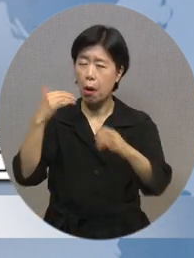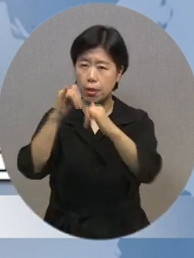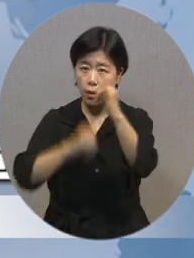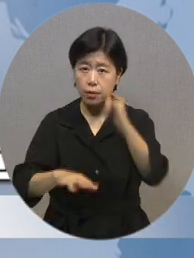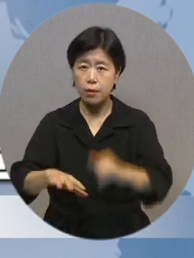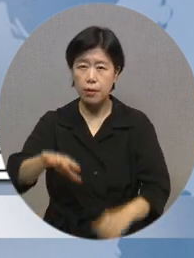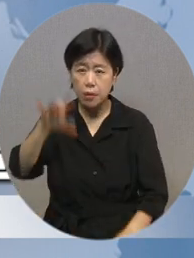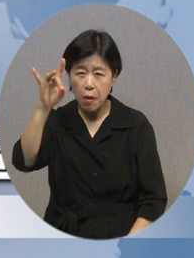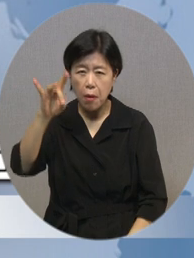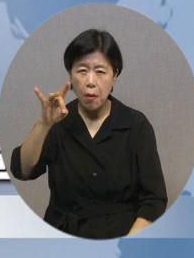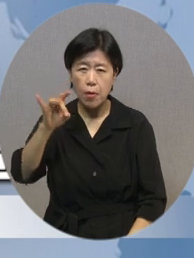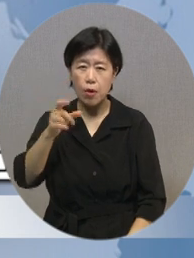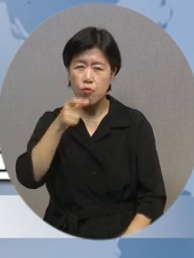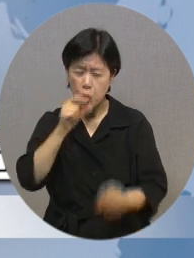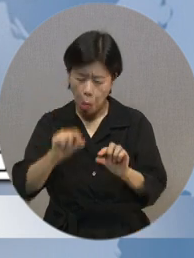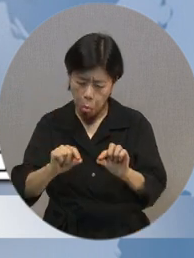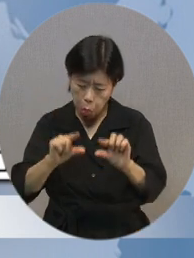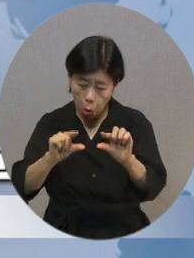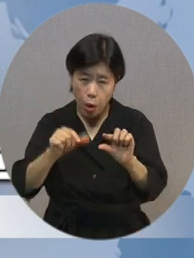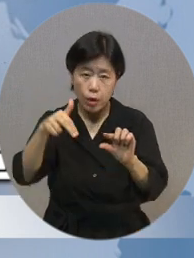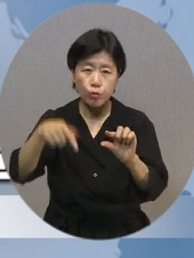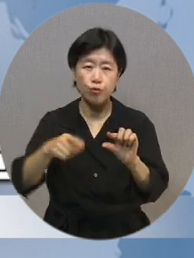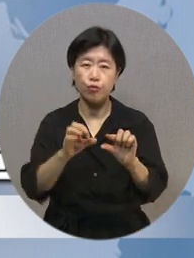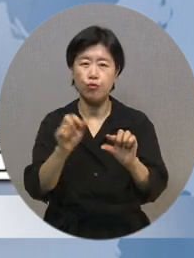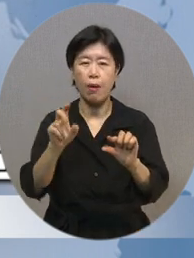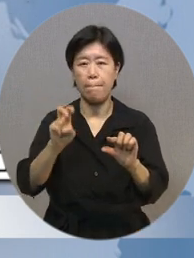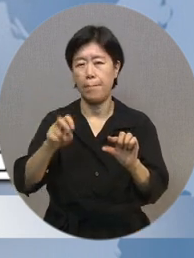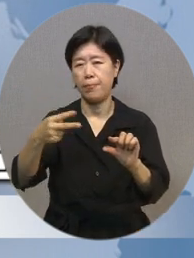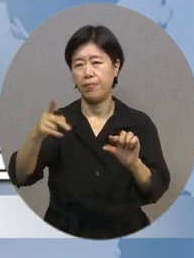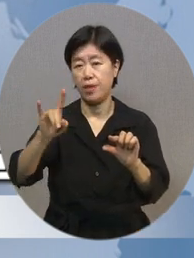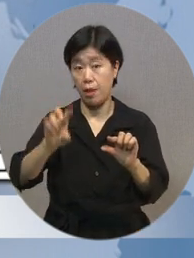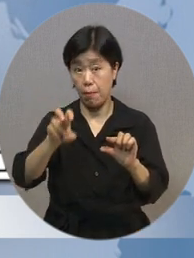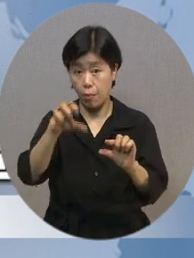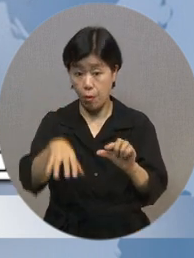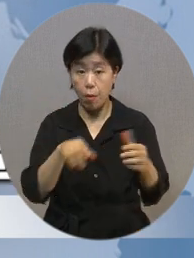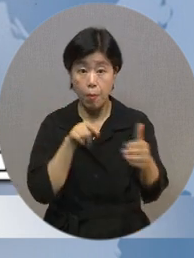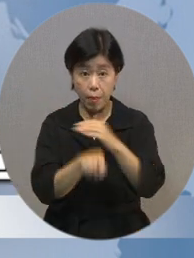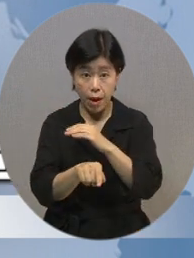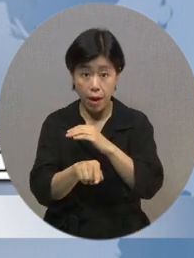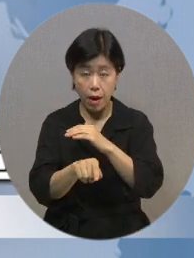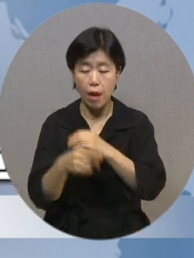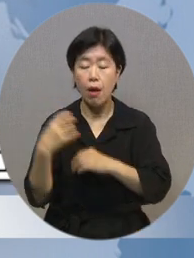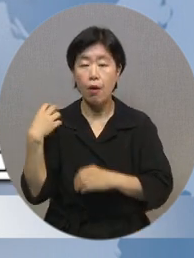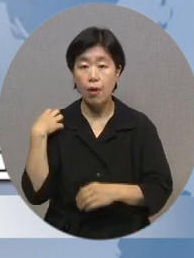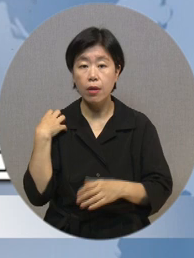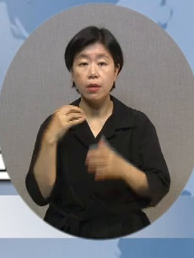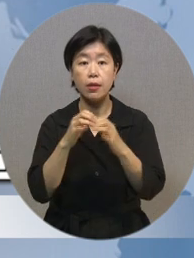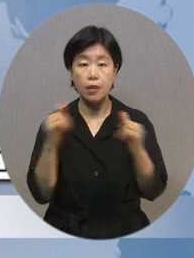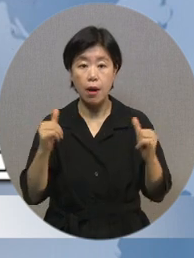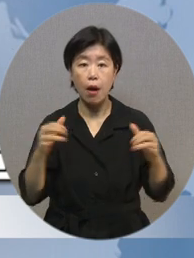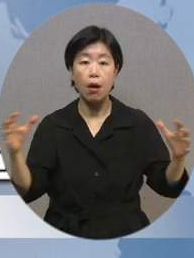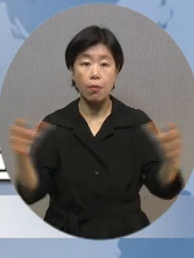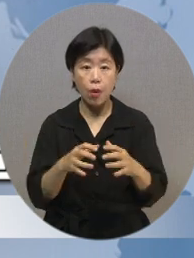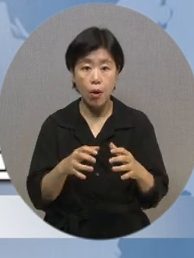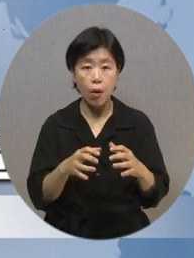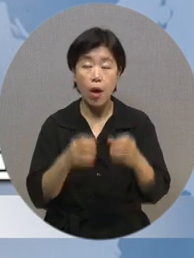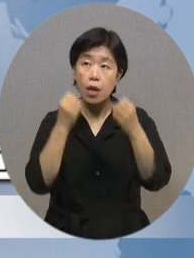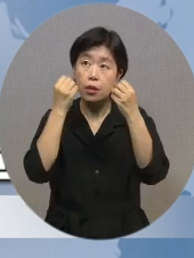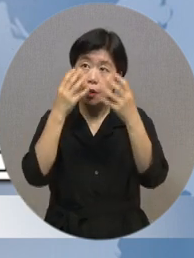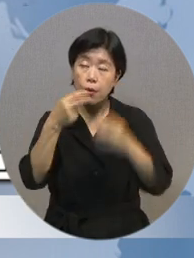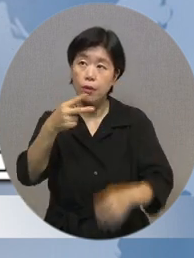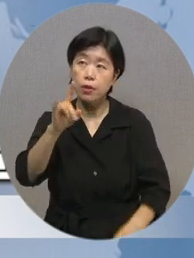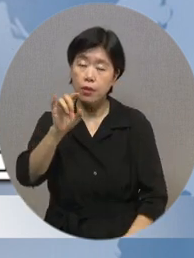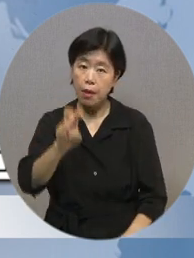기록했던 주암댐을 방문해 후보지로 선정된 지역 시장 군수와 면담을 갖고 신규 댐 건설 추진